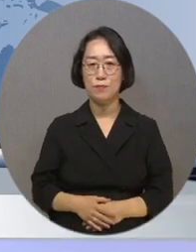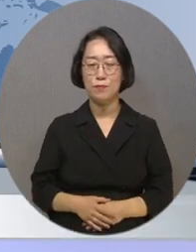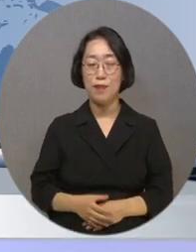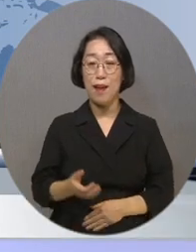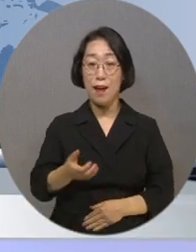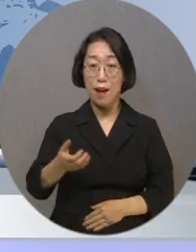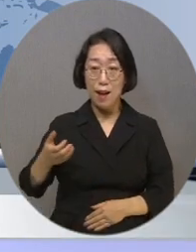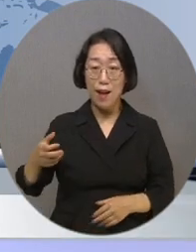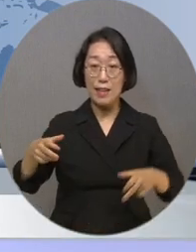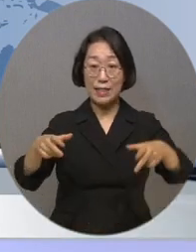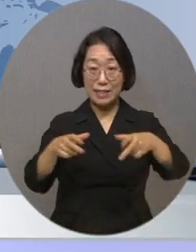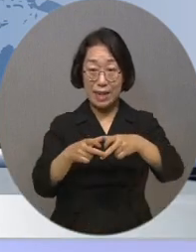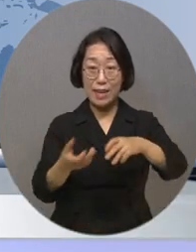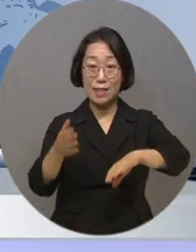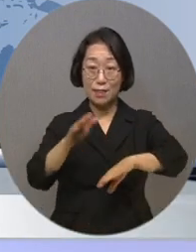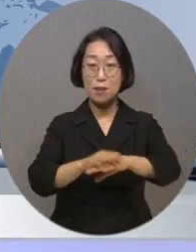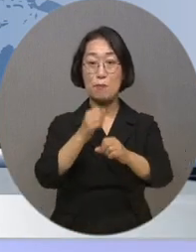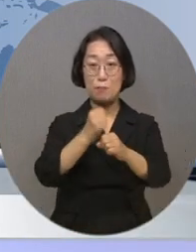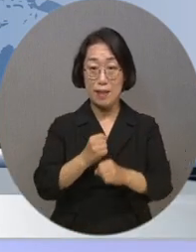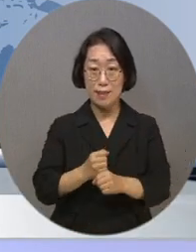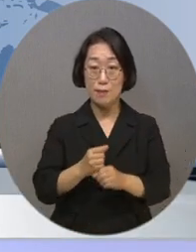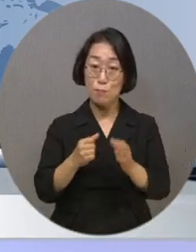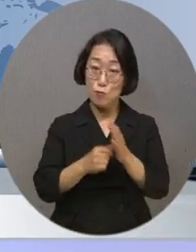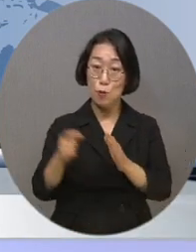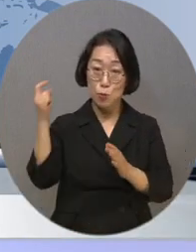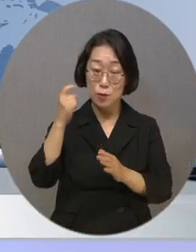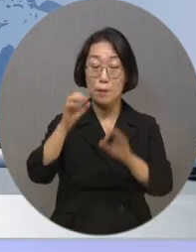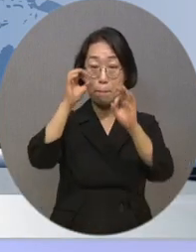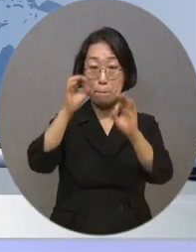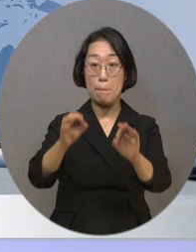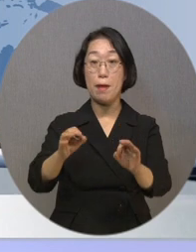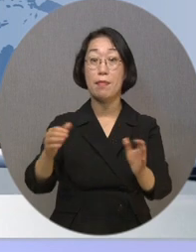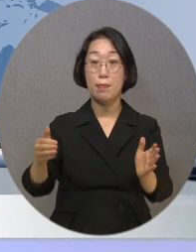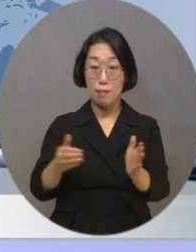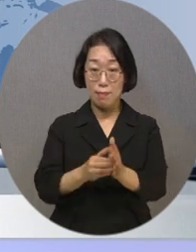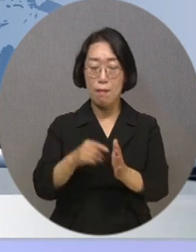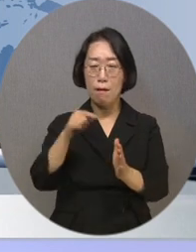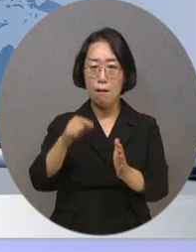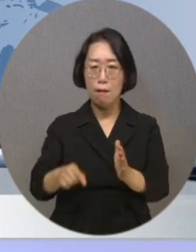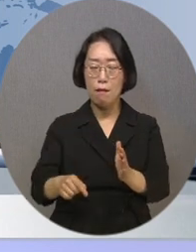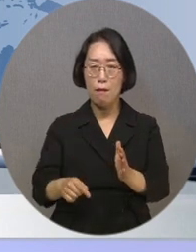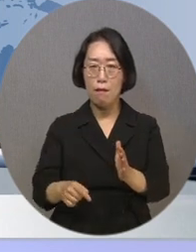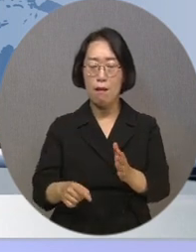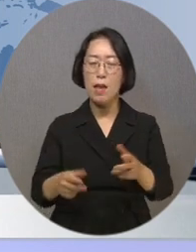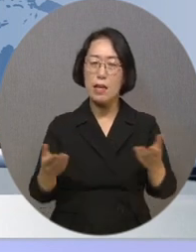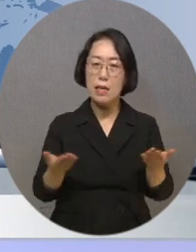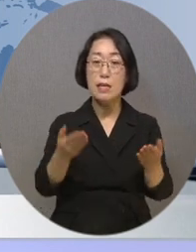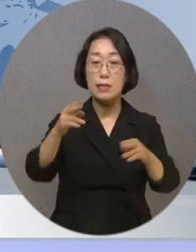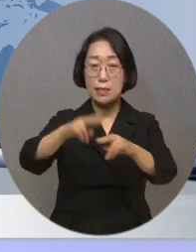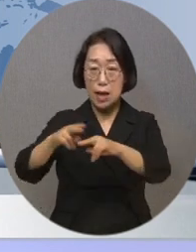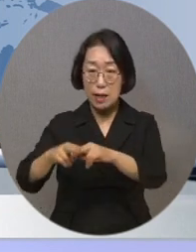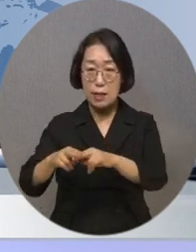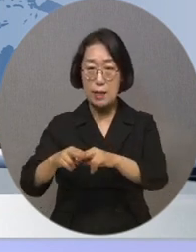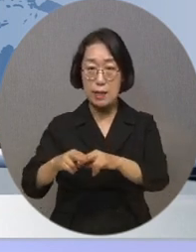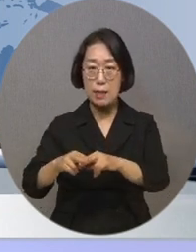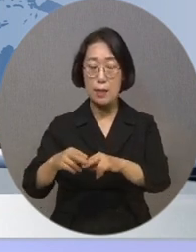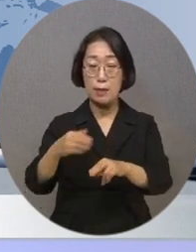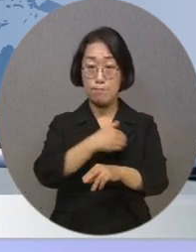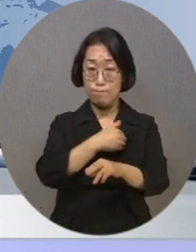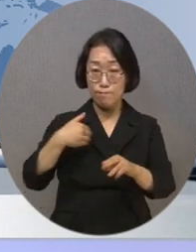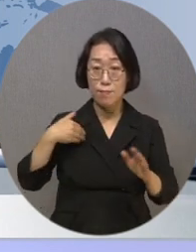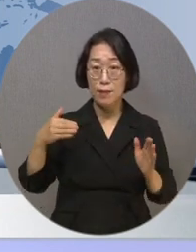위에서 장애인 생산품에 관한 소식 전해드렸는데요. 장애인 생산품은 단순히 일자리를 제공하는 것에 그치지